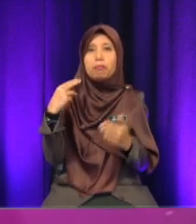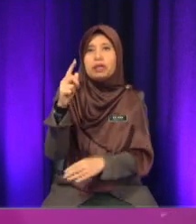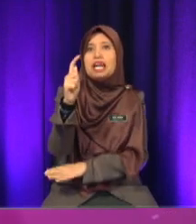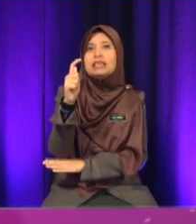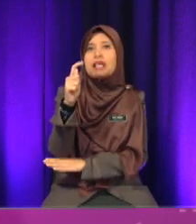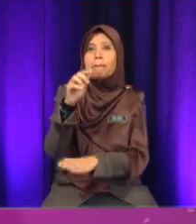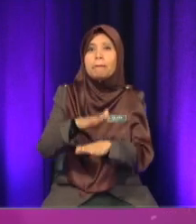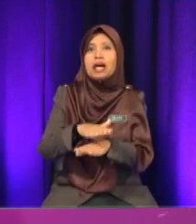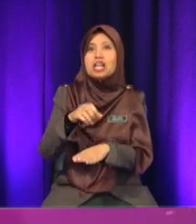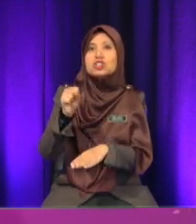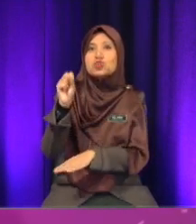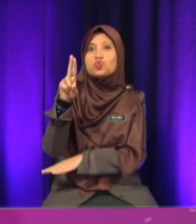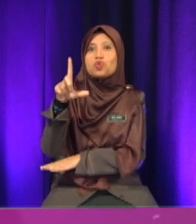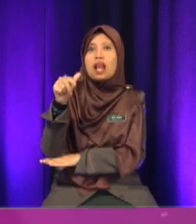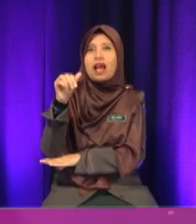ketan